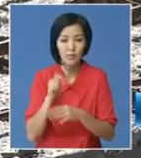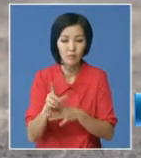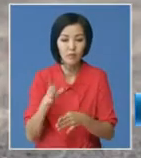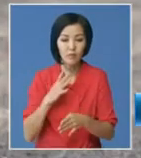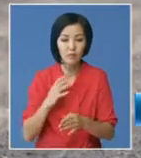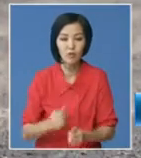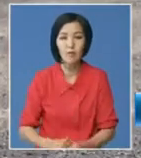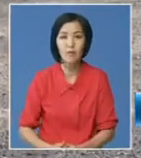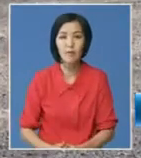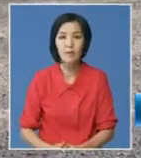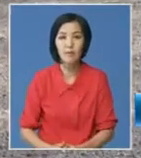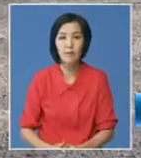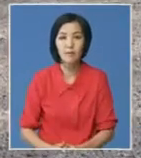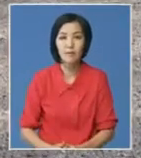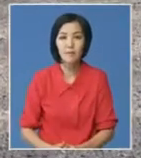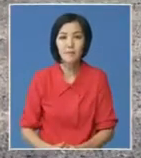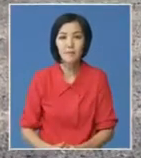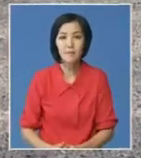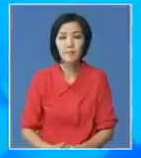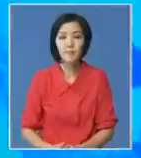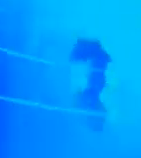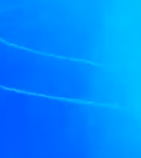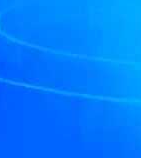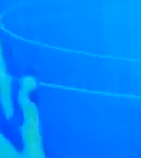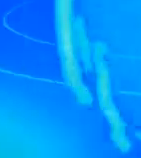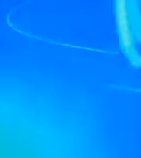отыр. Ербол Ілиясов, Абзал Нүсіп, Жетісу арнасы.